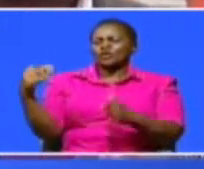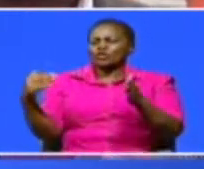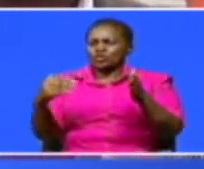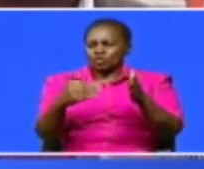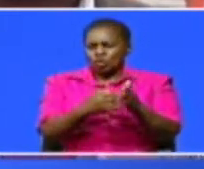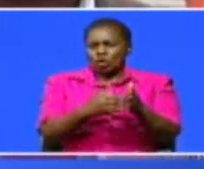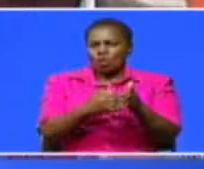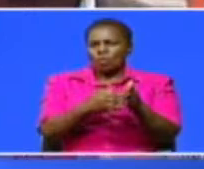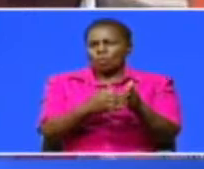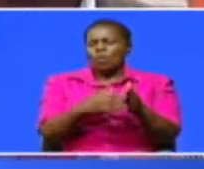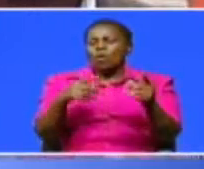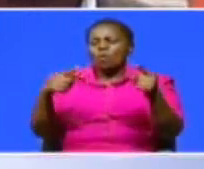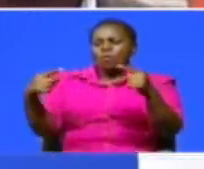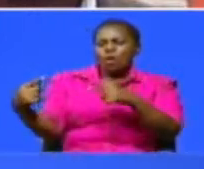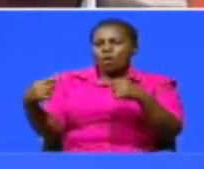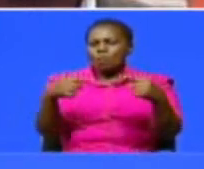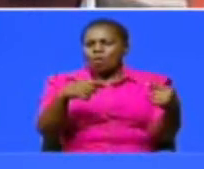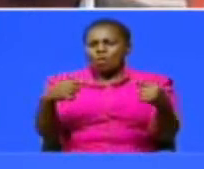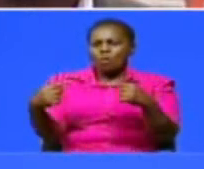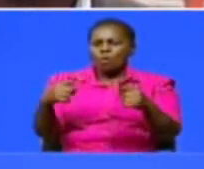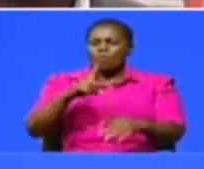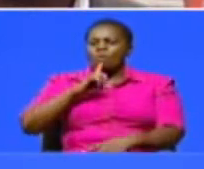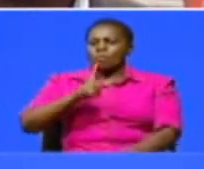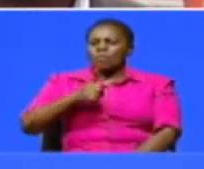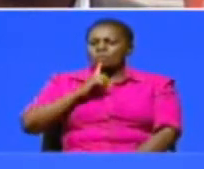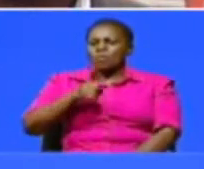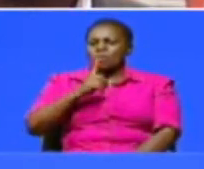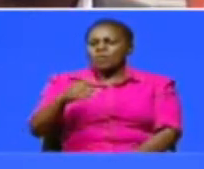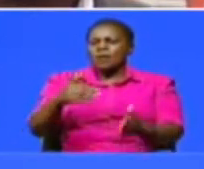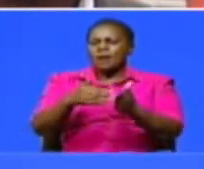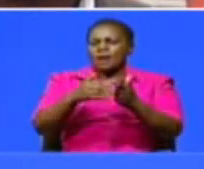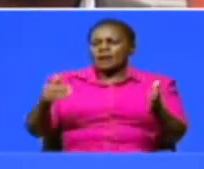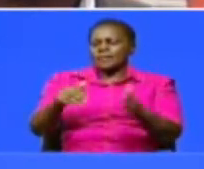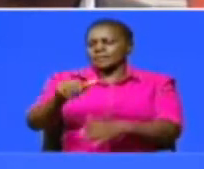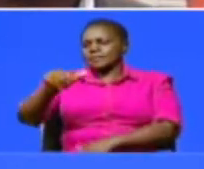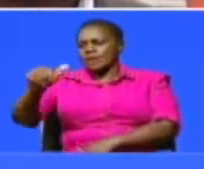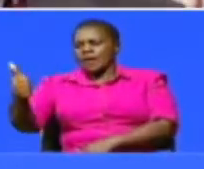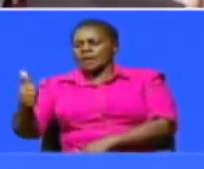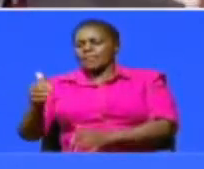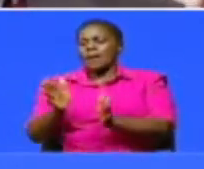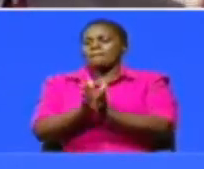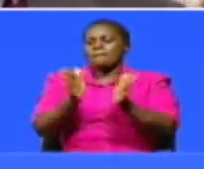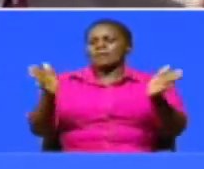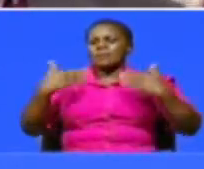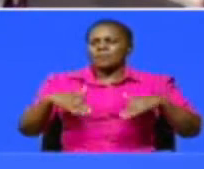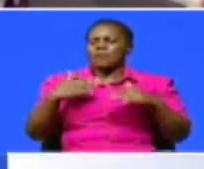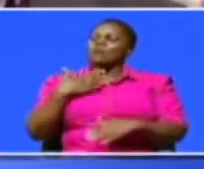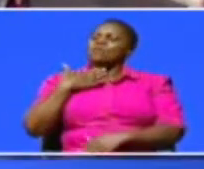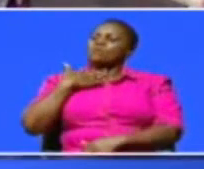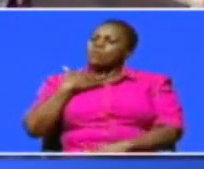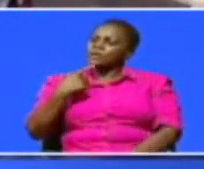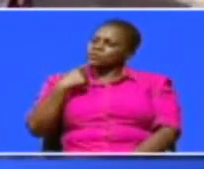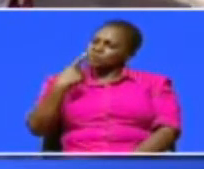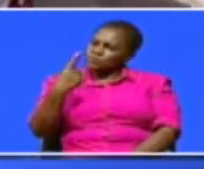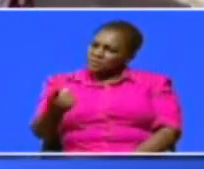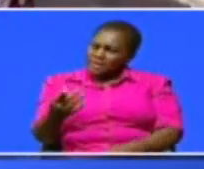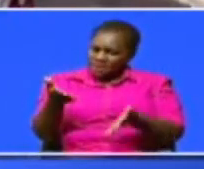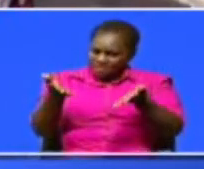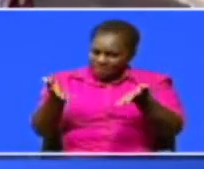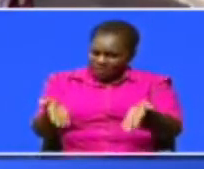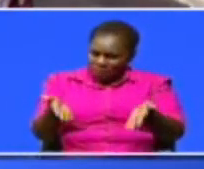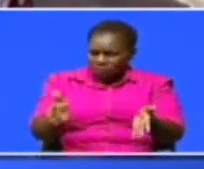those preaching war and issuing threats against fellow Kenyans. Na tunataka kuambia yeye sasa ya